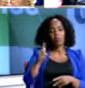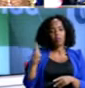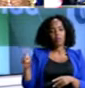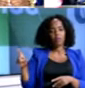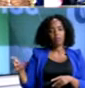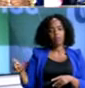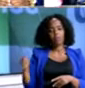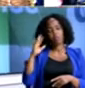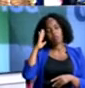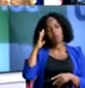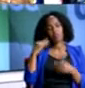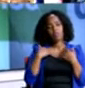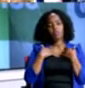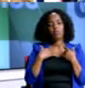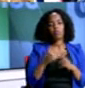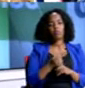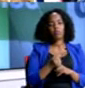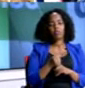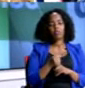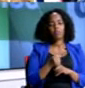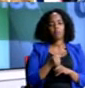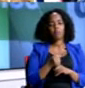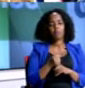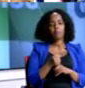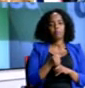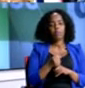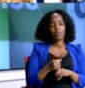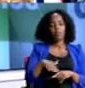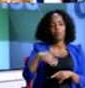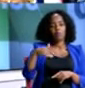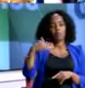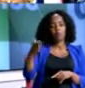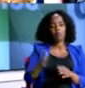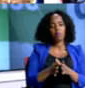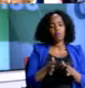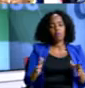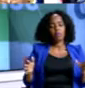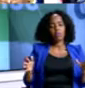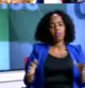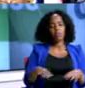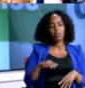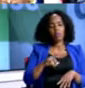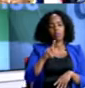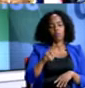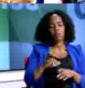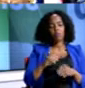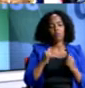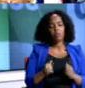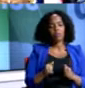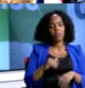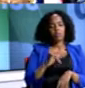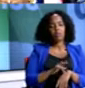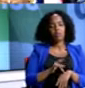bule kakasi jira isa wol qabate boda baldisne kasu dandenyachu durs